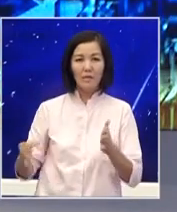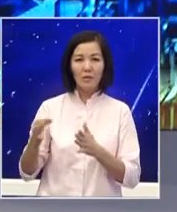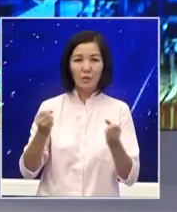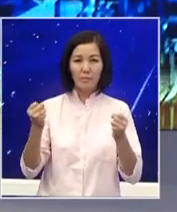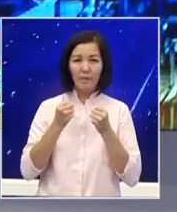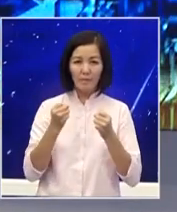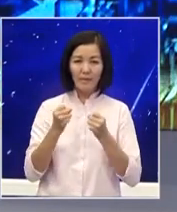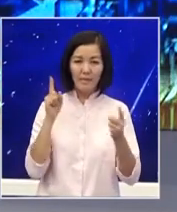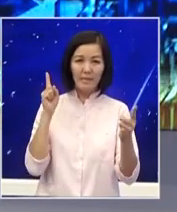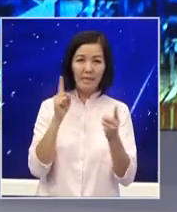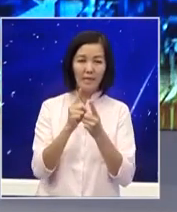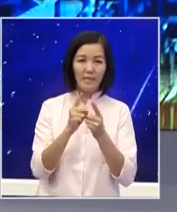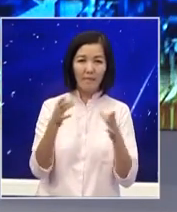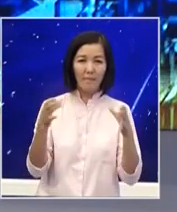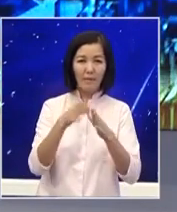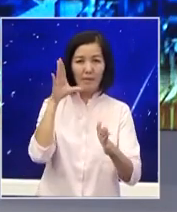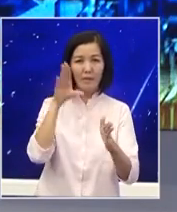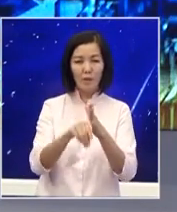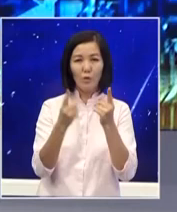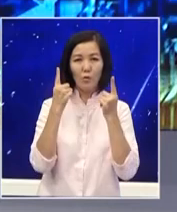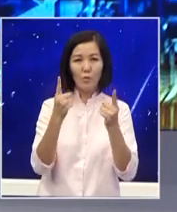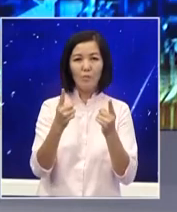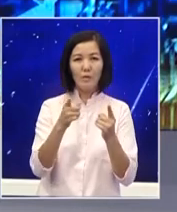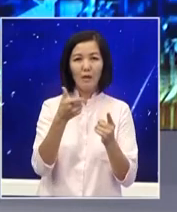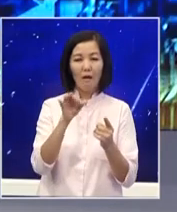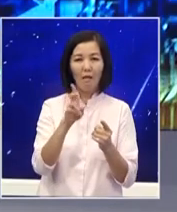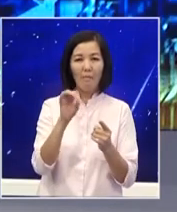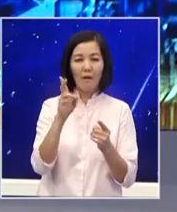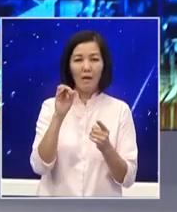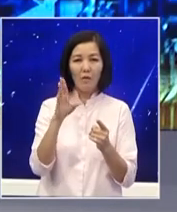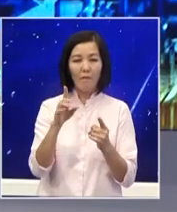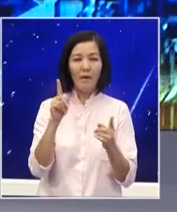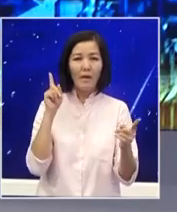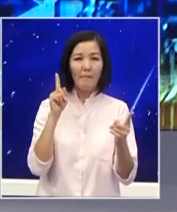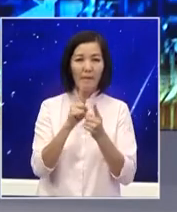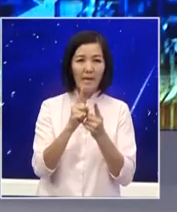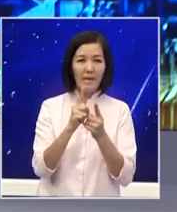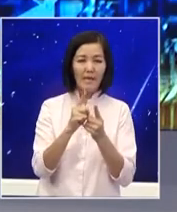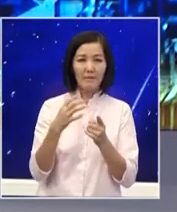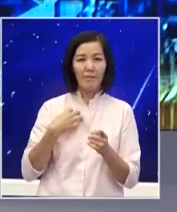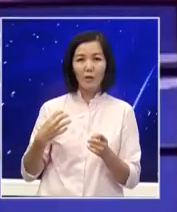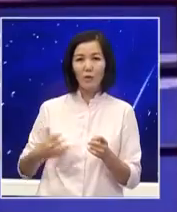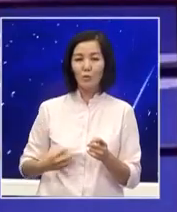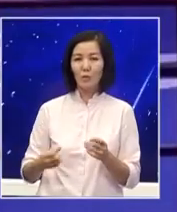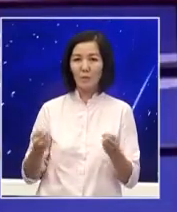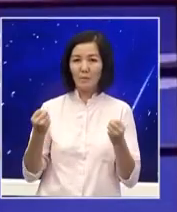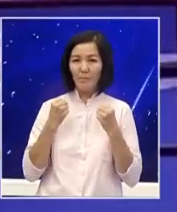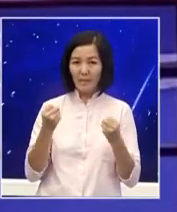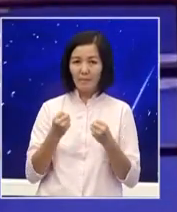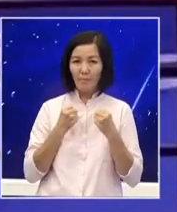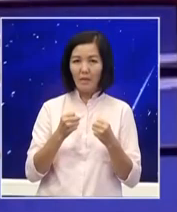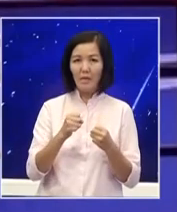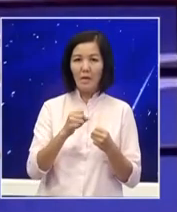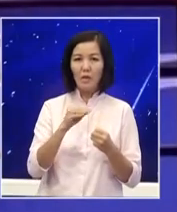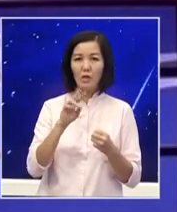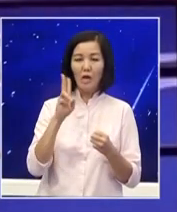дебютировала в организации снг и крупнейшие сети и гола боёв в поединке семиреченские боец сошелся с французским мастером каратэ ржаном